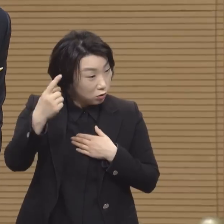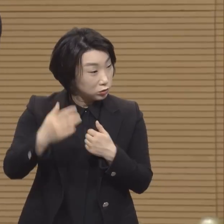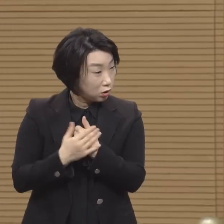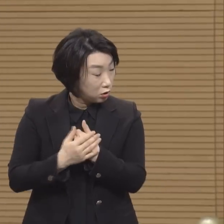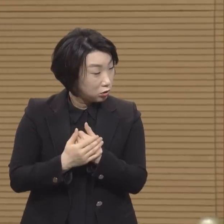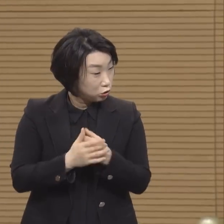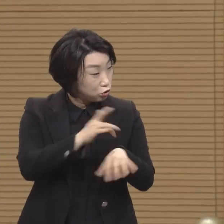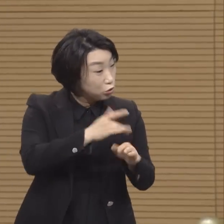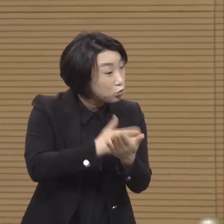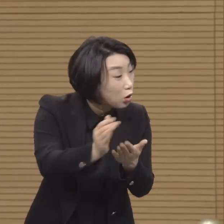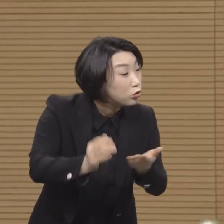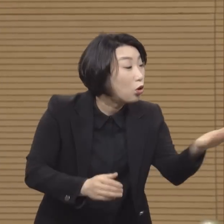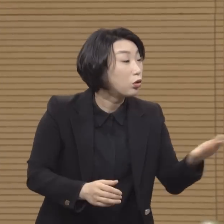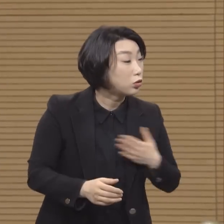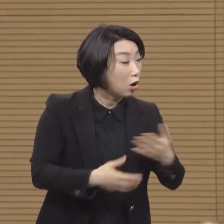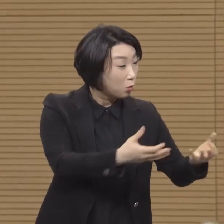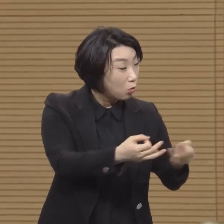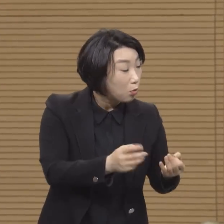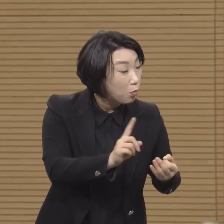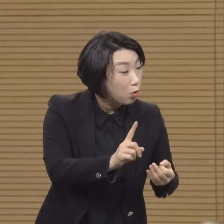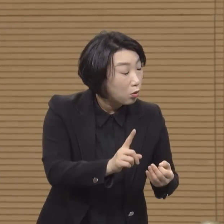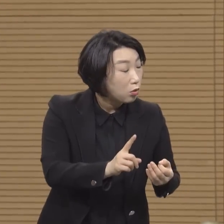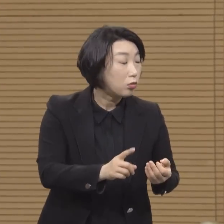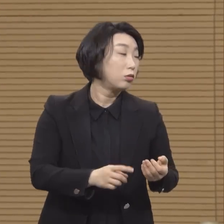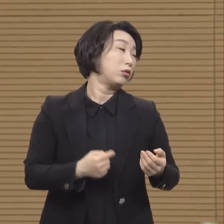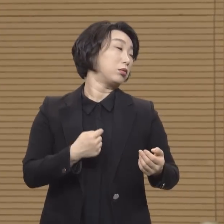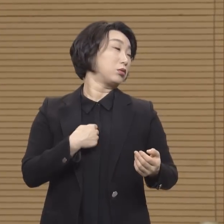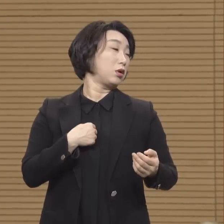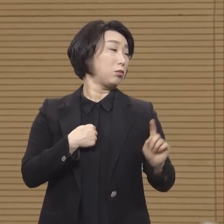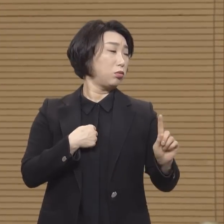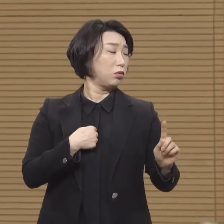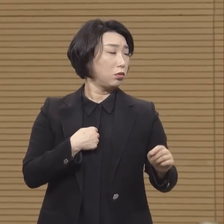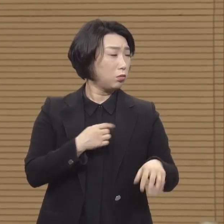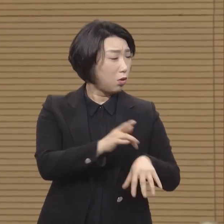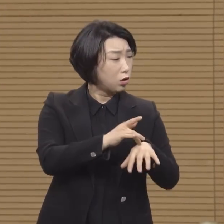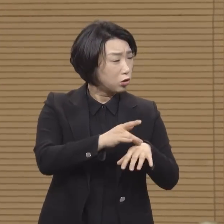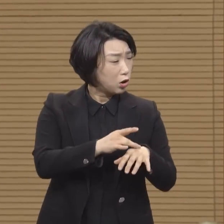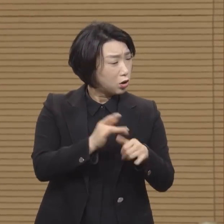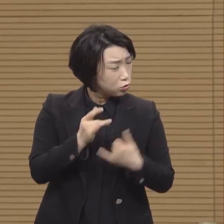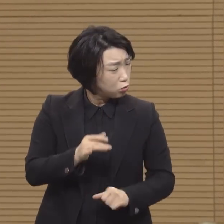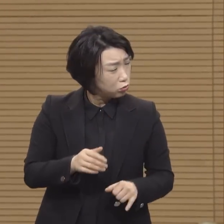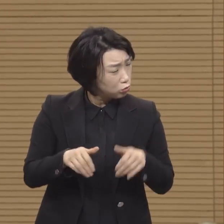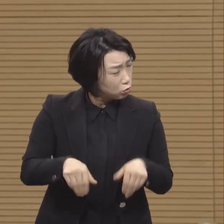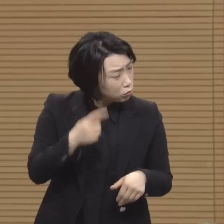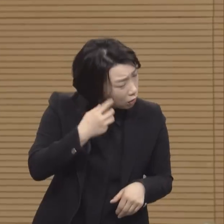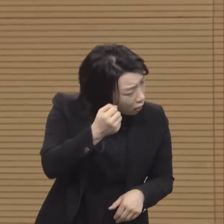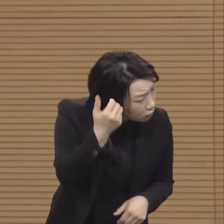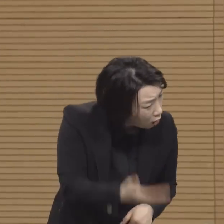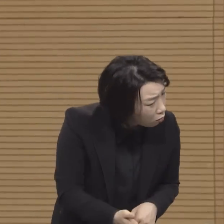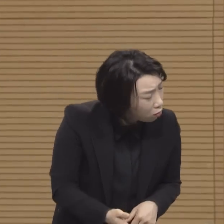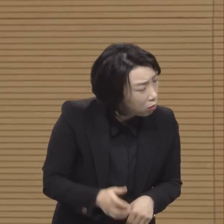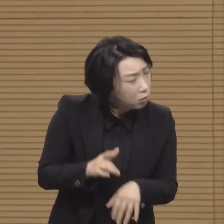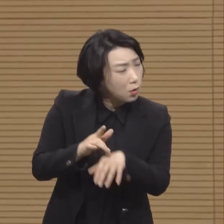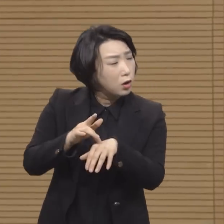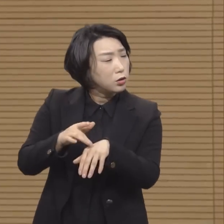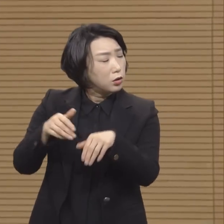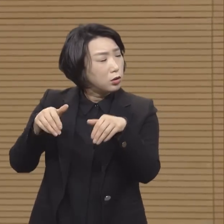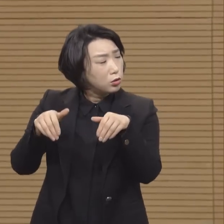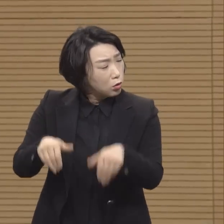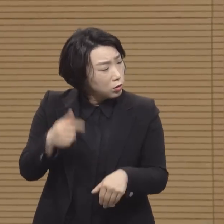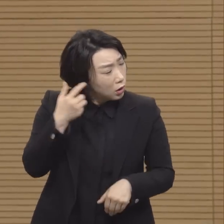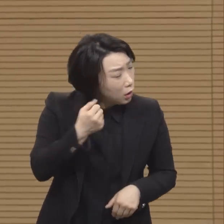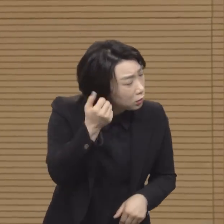때 그 정도로 나를 마귀시키 정도로 보냐? 사단의 새끼 정도로